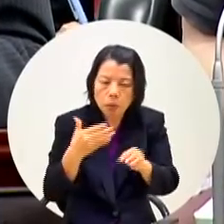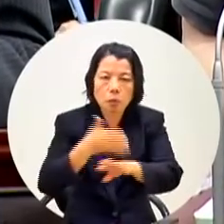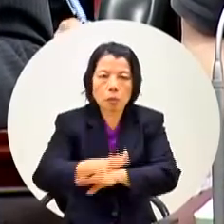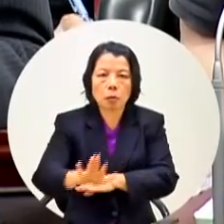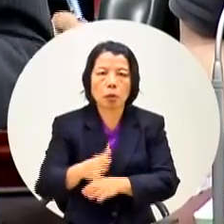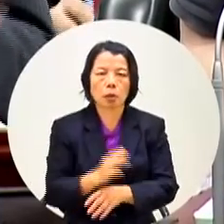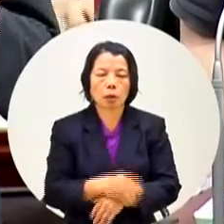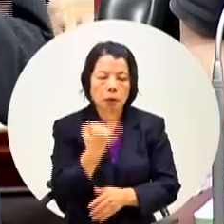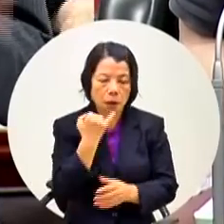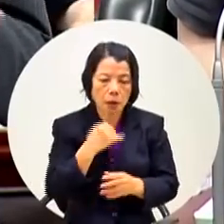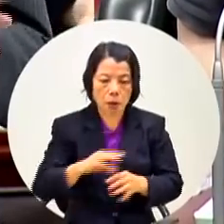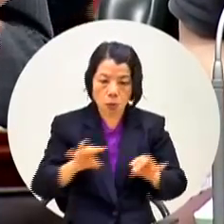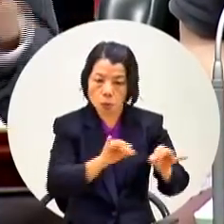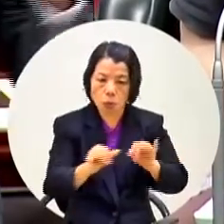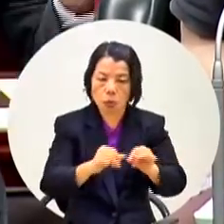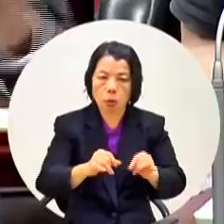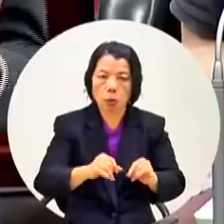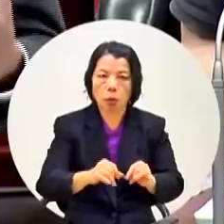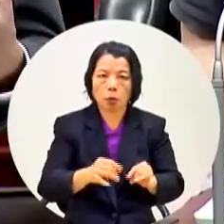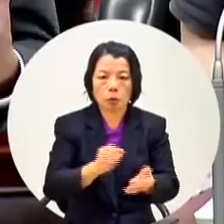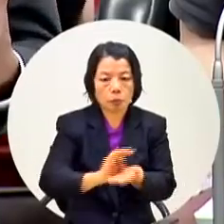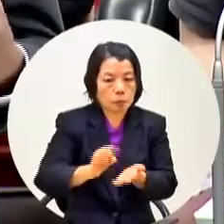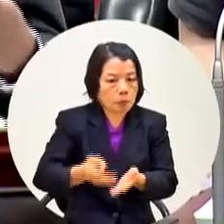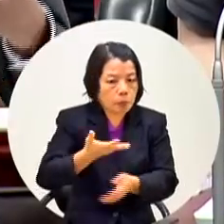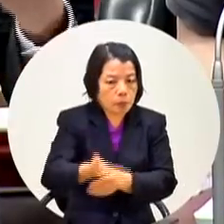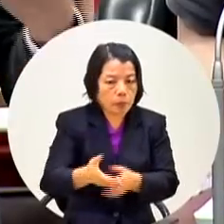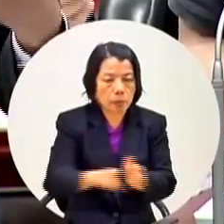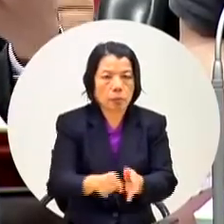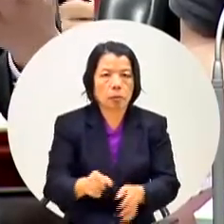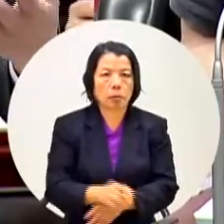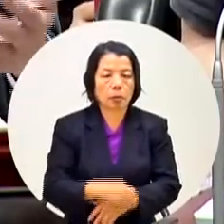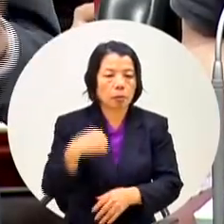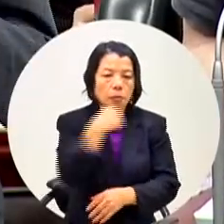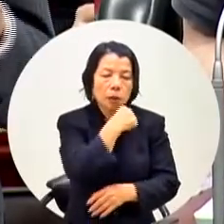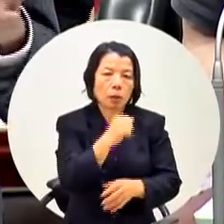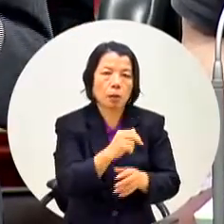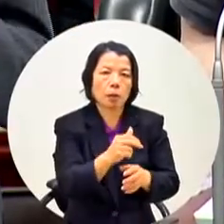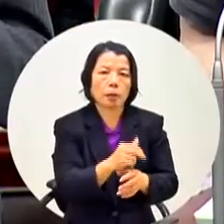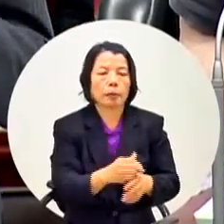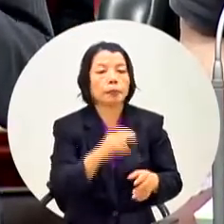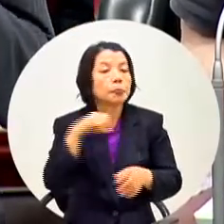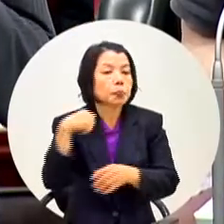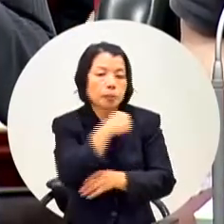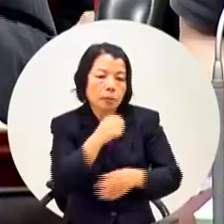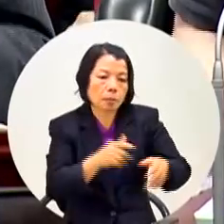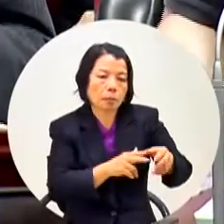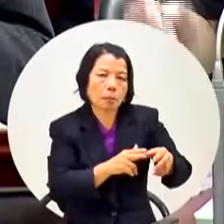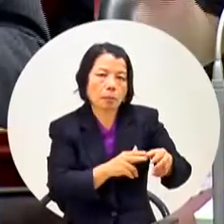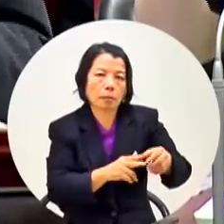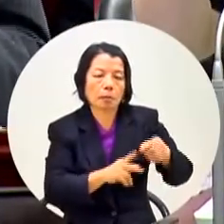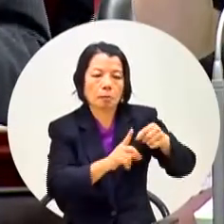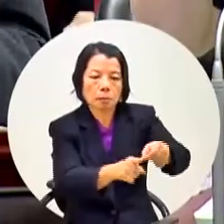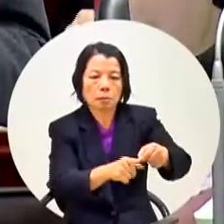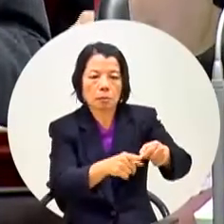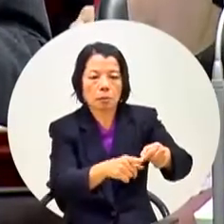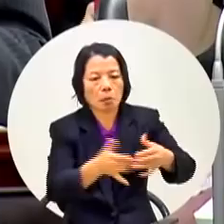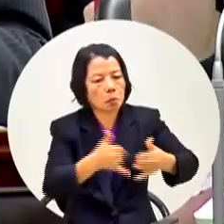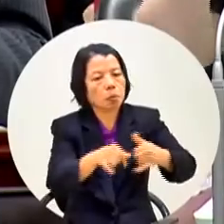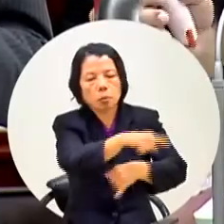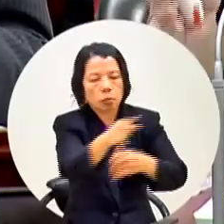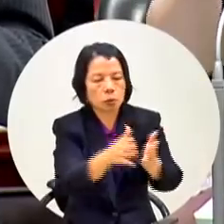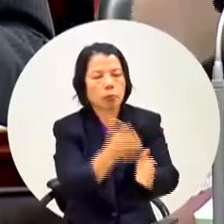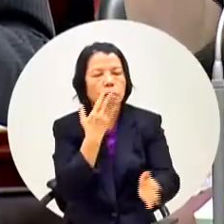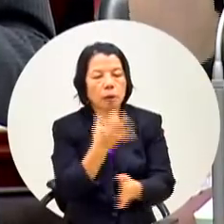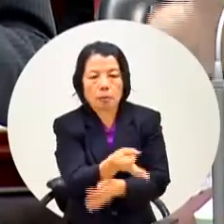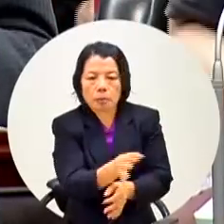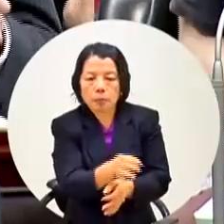说，哎，我刚开始的时候跟台铁路段用租的，哦，那用租用的金额，所以说挪出来有可以买11列车的钱。 所以这